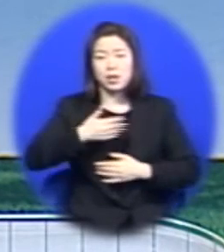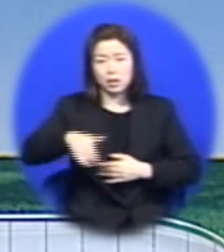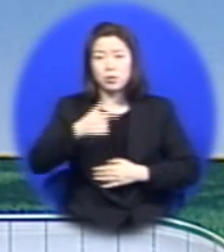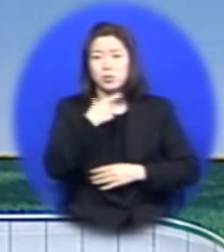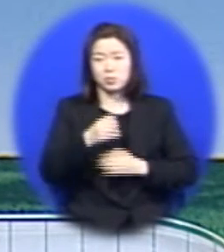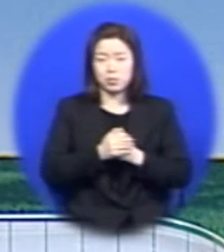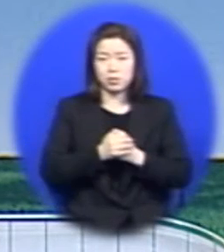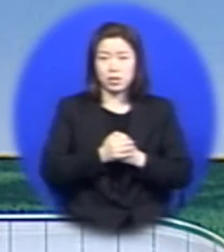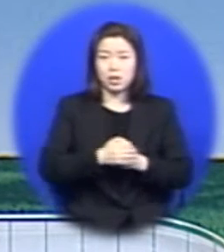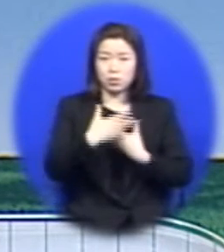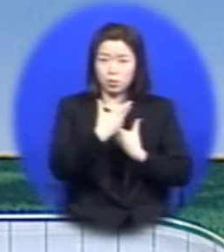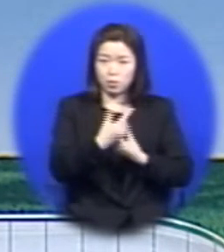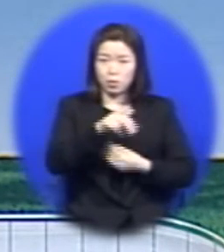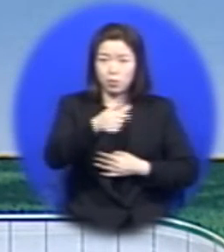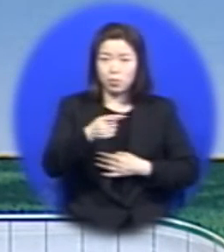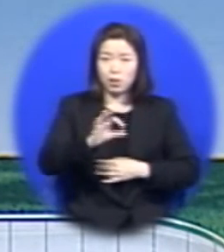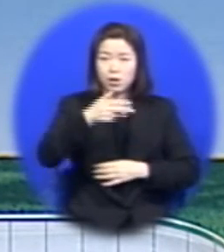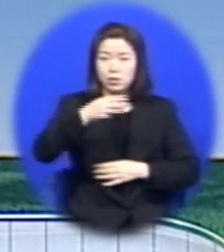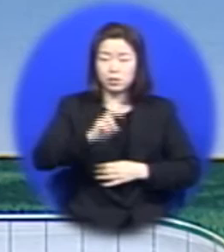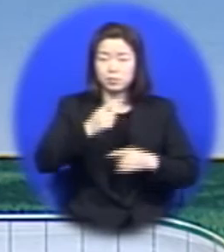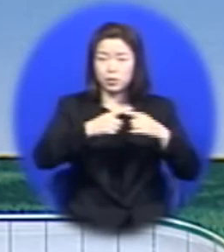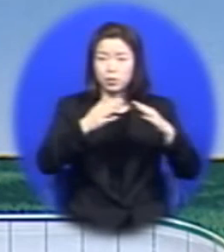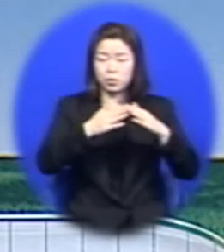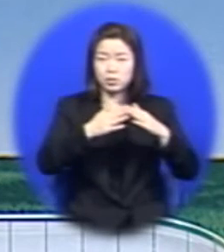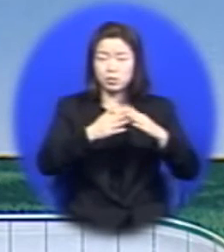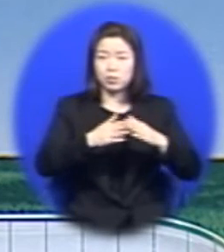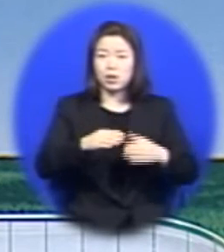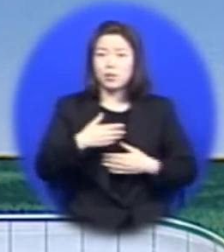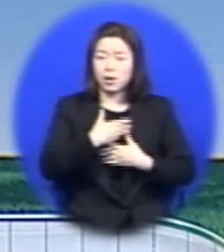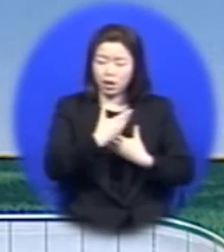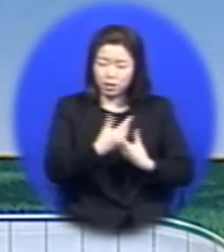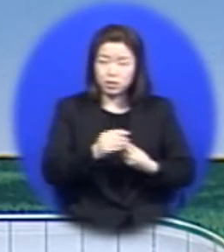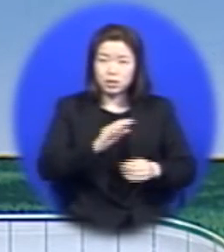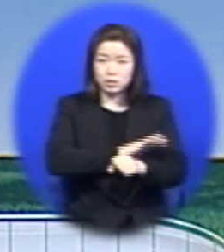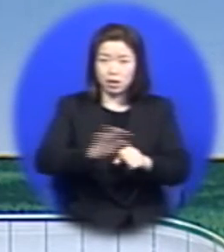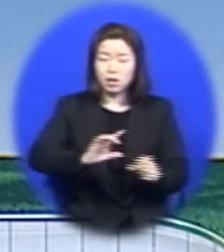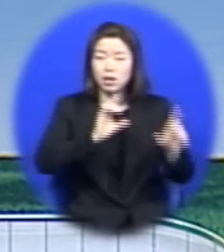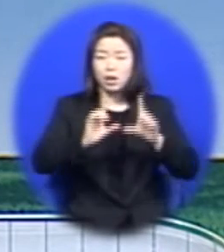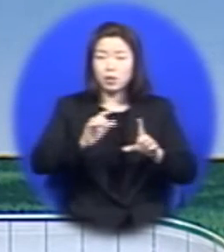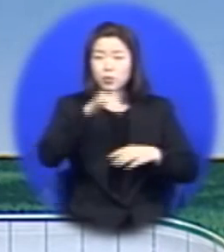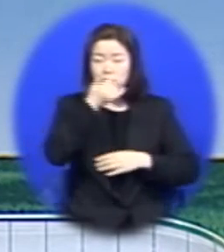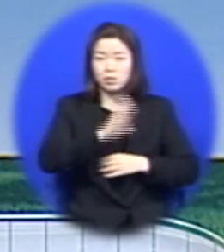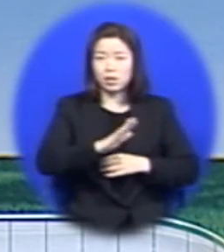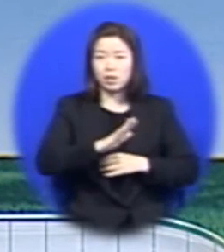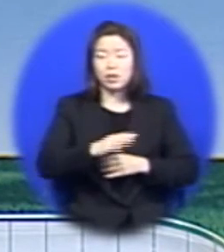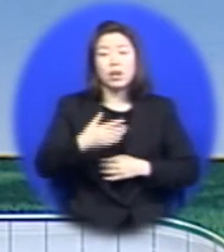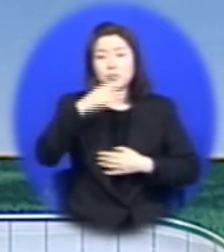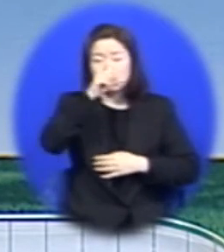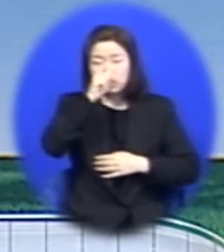안산광림교회에서 목회를 또 안정적으로 잘하고 있는데 이제 선한목자교회 장로님들이 오셨어요. 너무